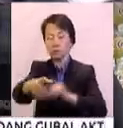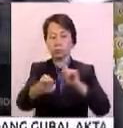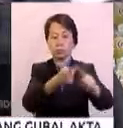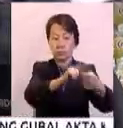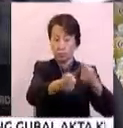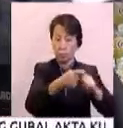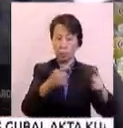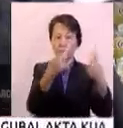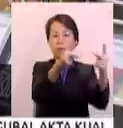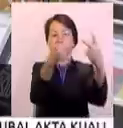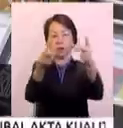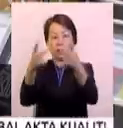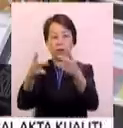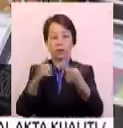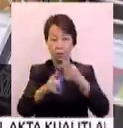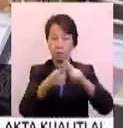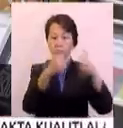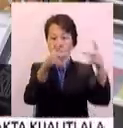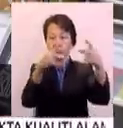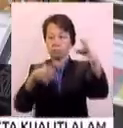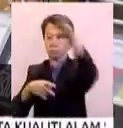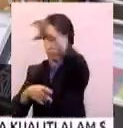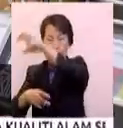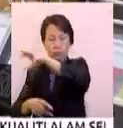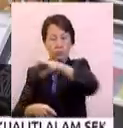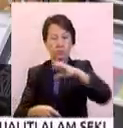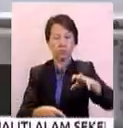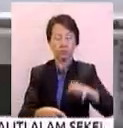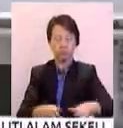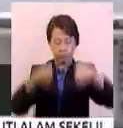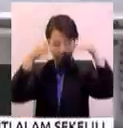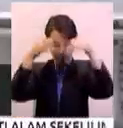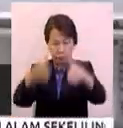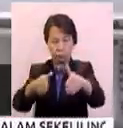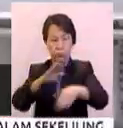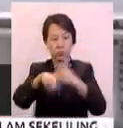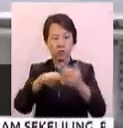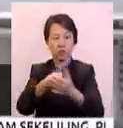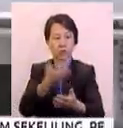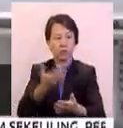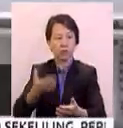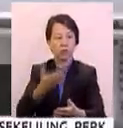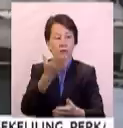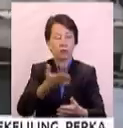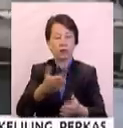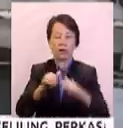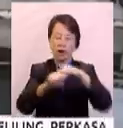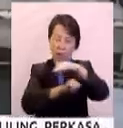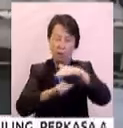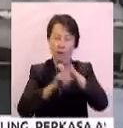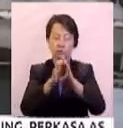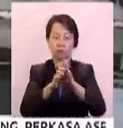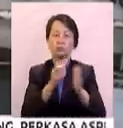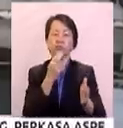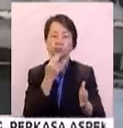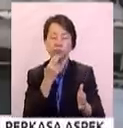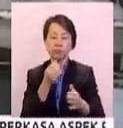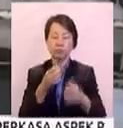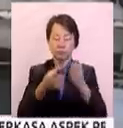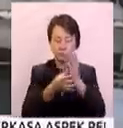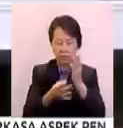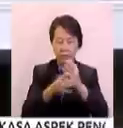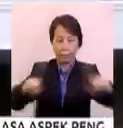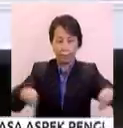punya outlet. Tumpuan barangan yang dijual di semua premis iKIP adalah barangan keperluan asas seperti gula, minyak